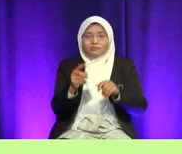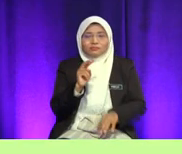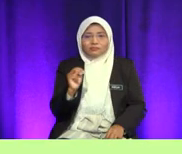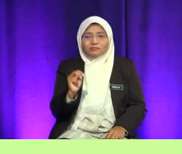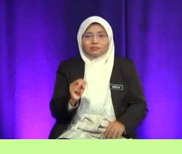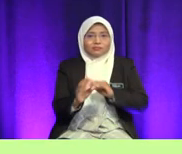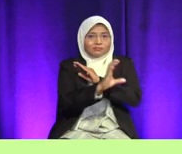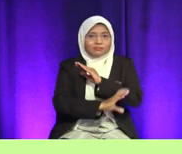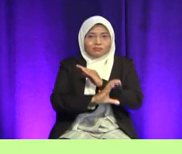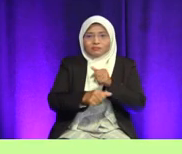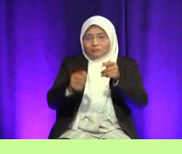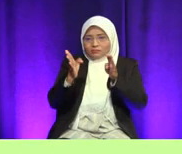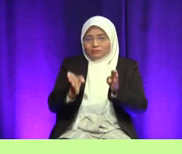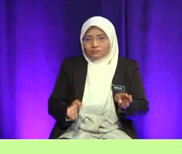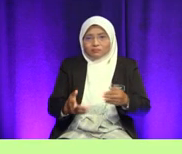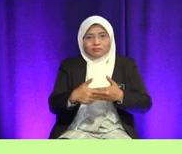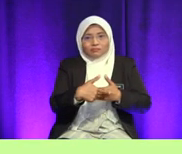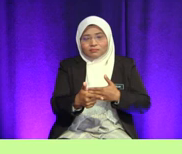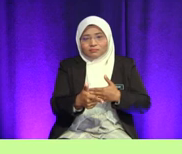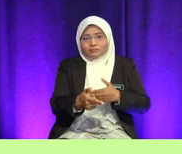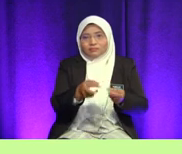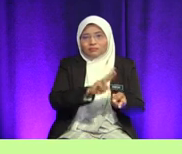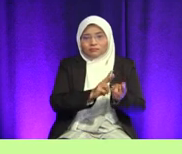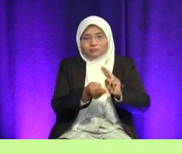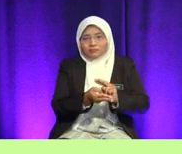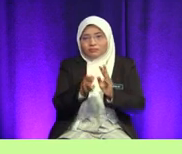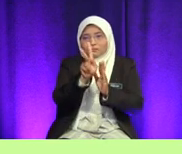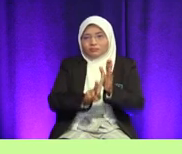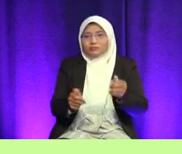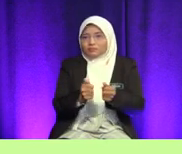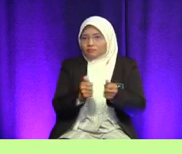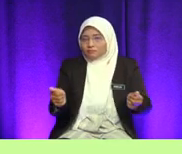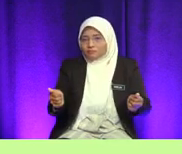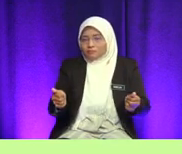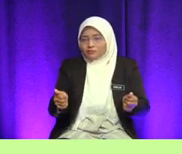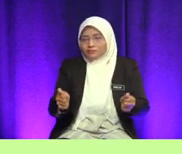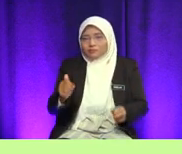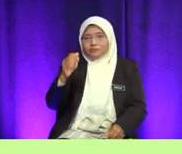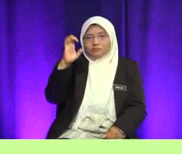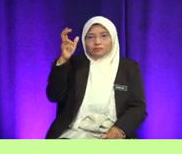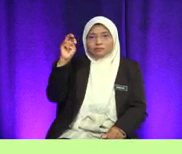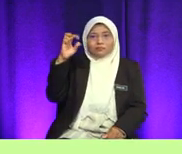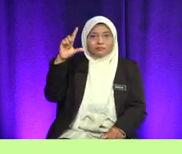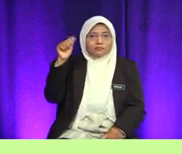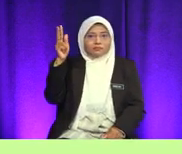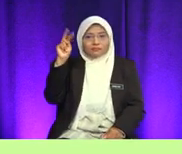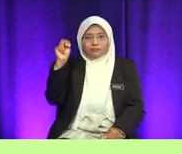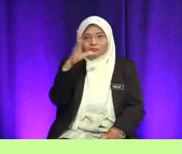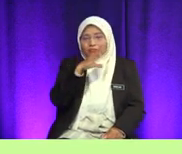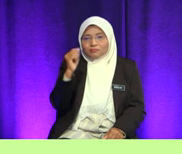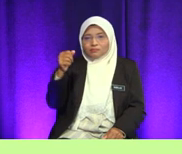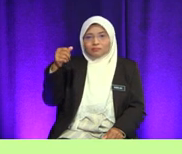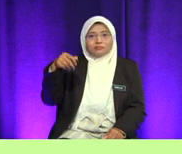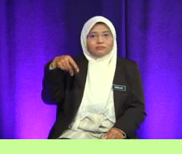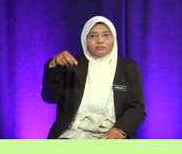revolusi keagungan di England dan Revolusi Perancis yang berlaku di Eropa kedaulatan